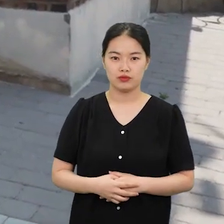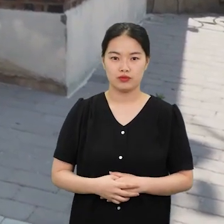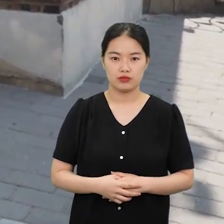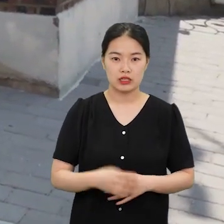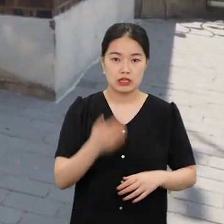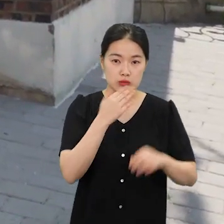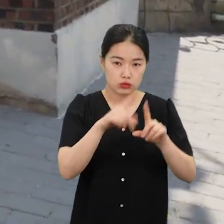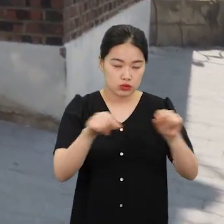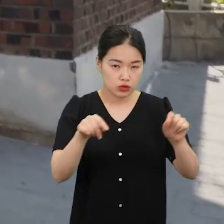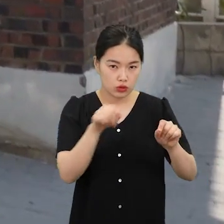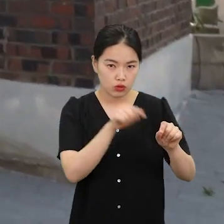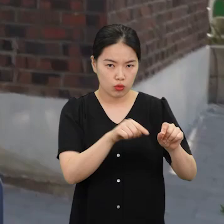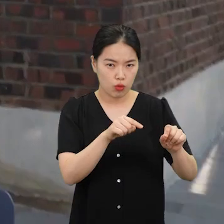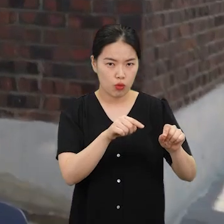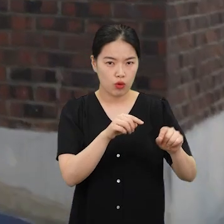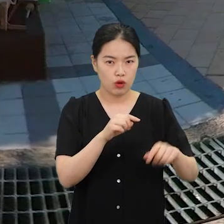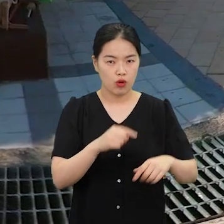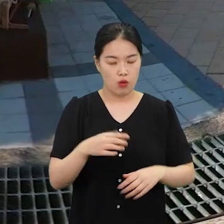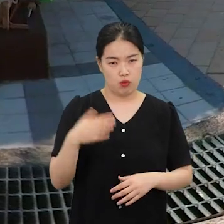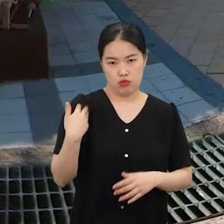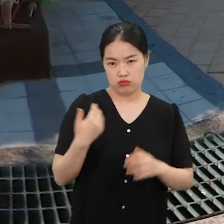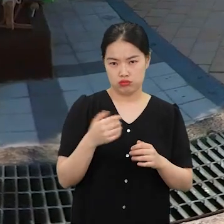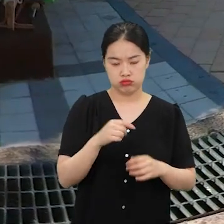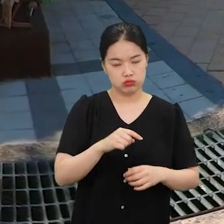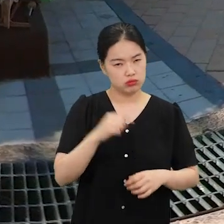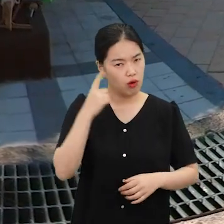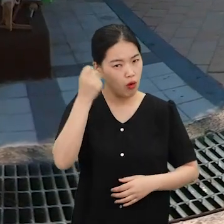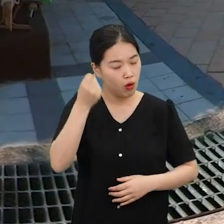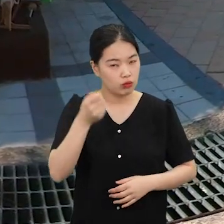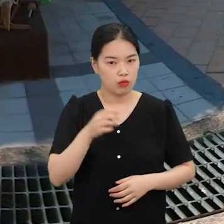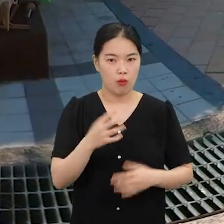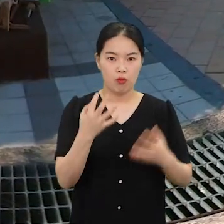것 같은 우리 1학년 친구들이지만 많이 알고 있어서